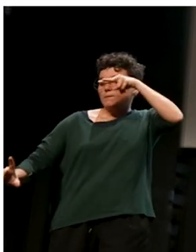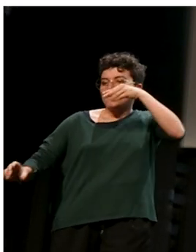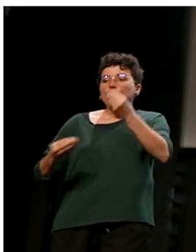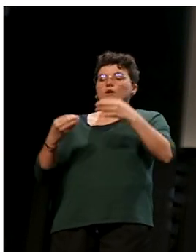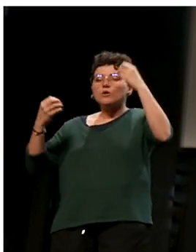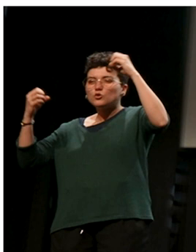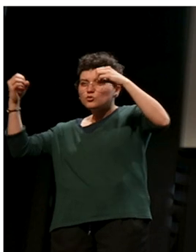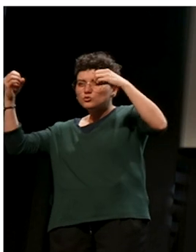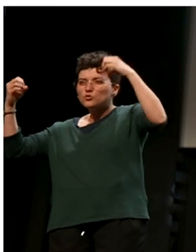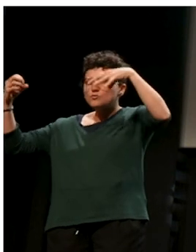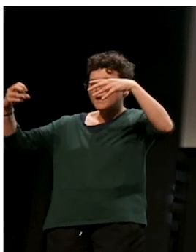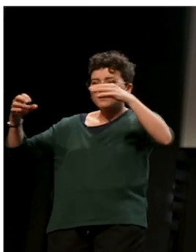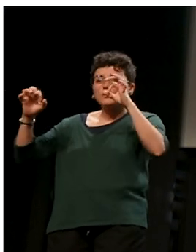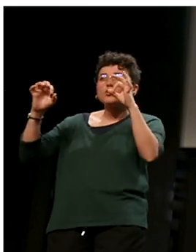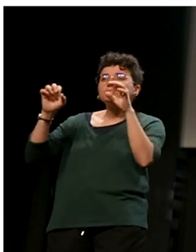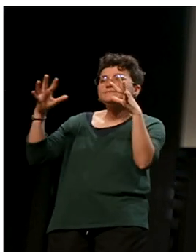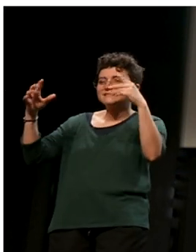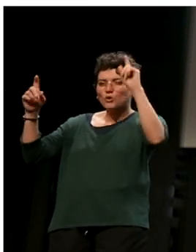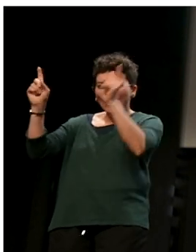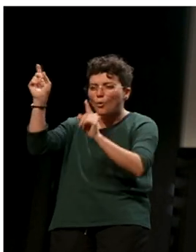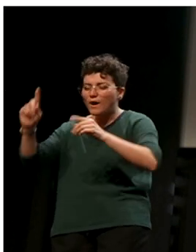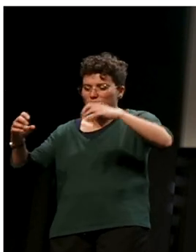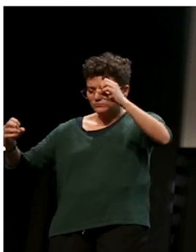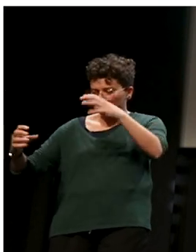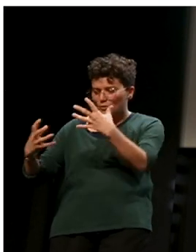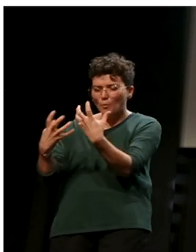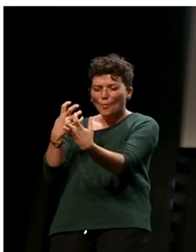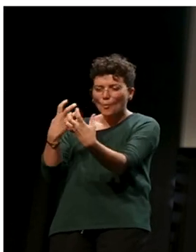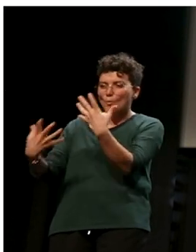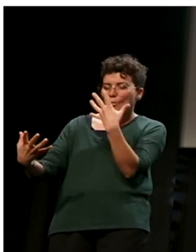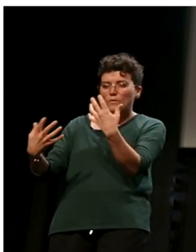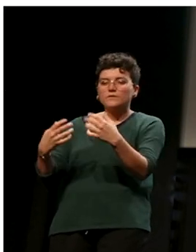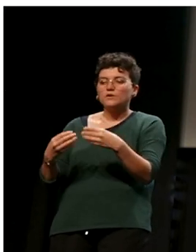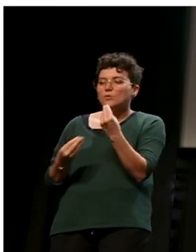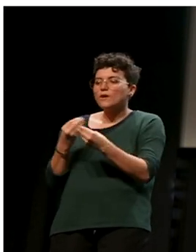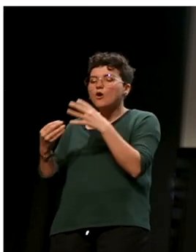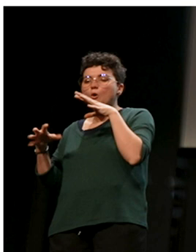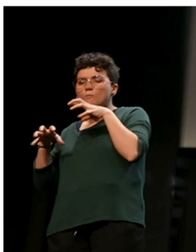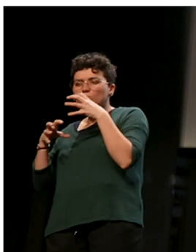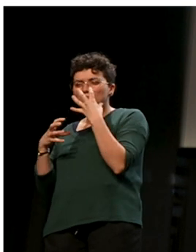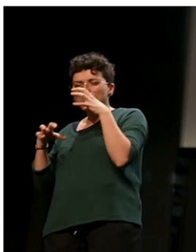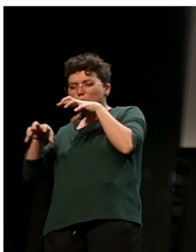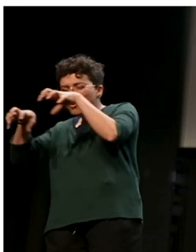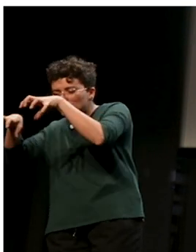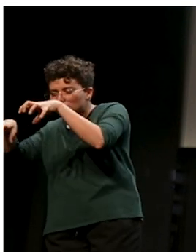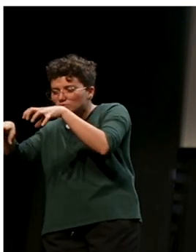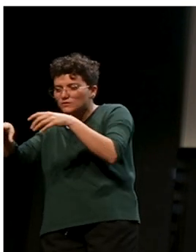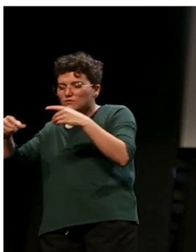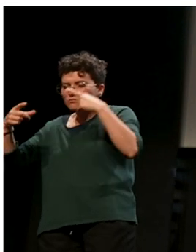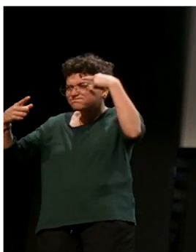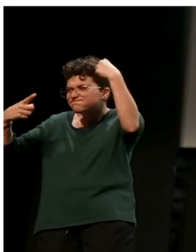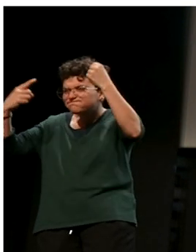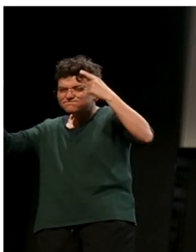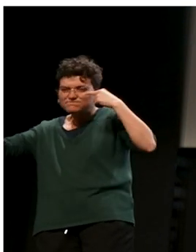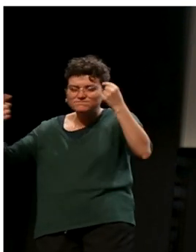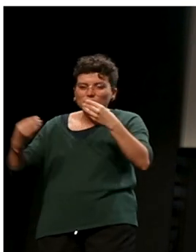par un orage, ce qui va encore augmenter l'effet dramatique. Je voudrais que ce monstre soit avec des formes aiguës, des formes acérées. Je voudrais que le personnage au premier